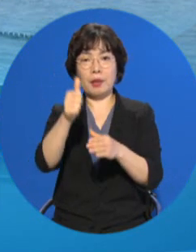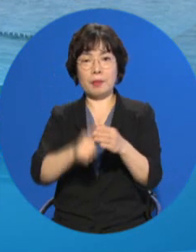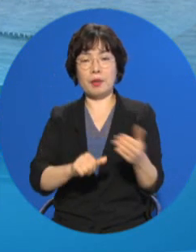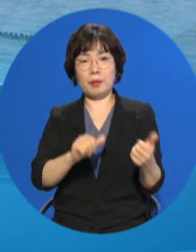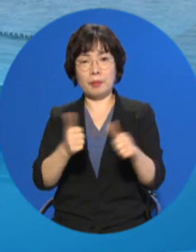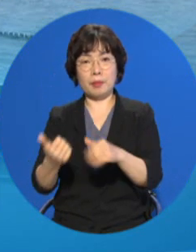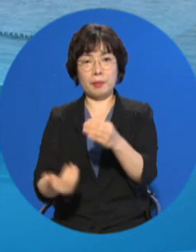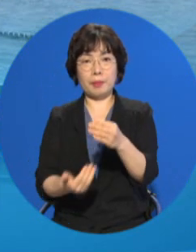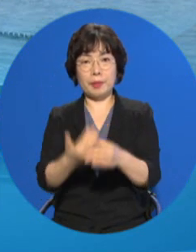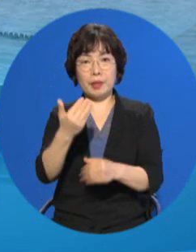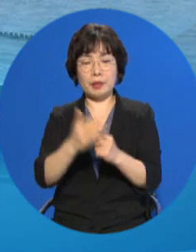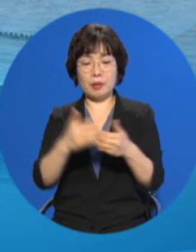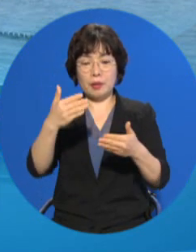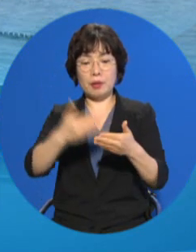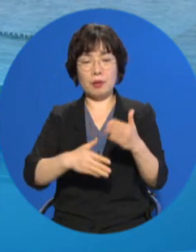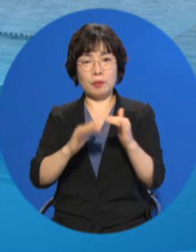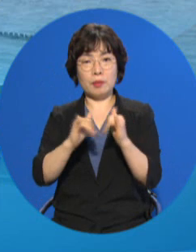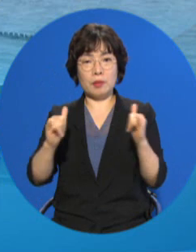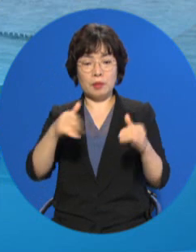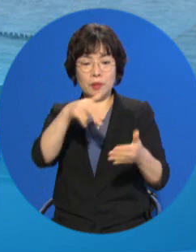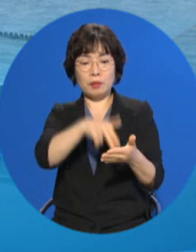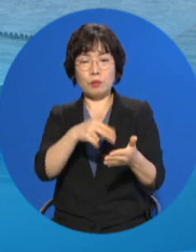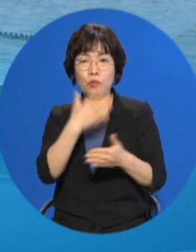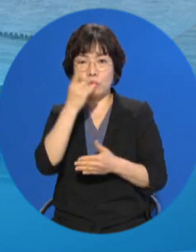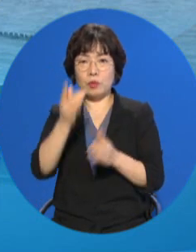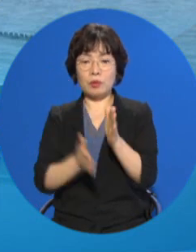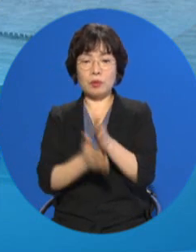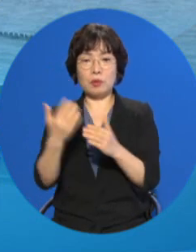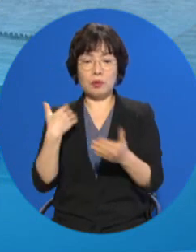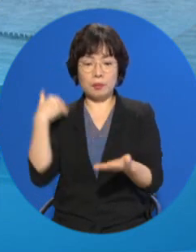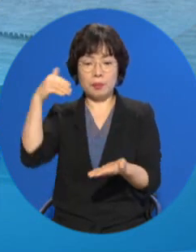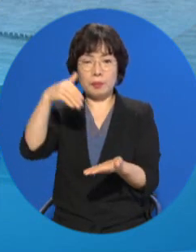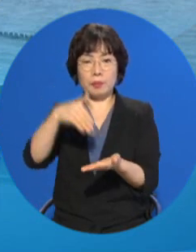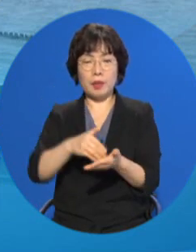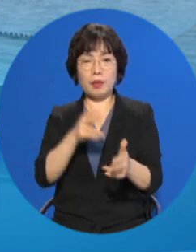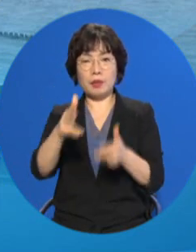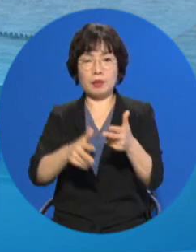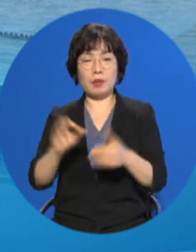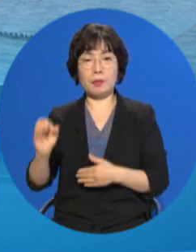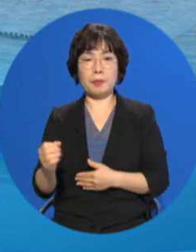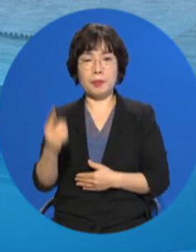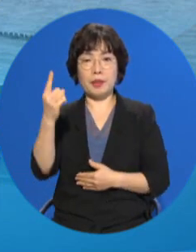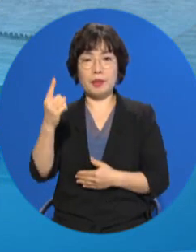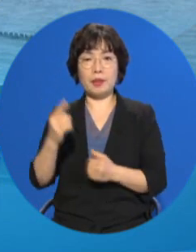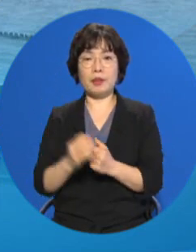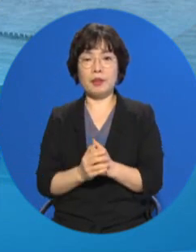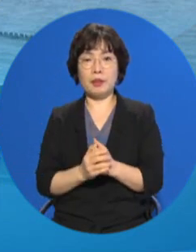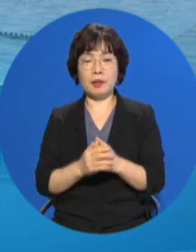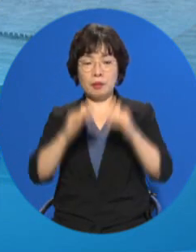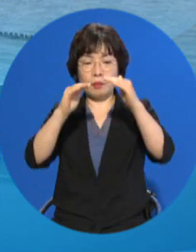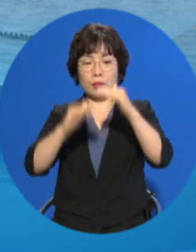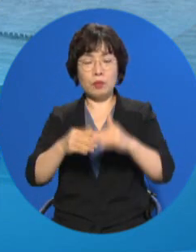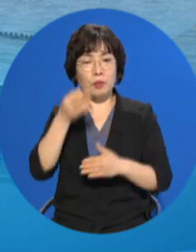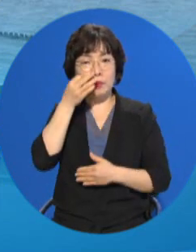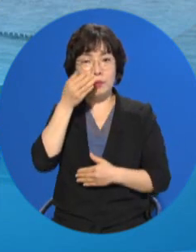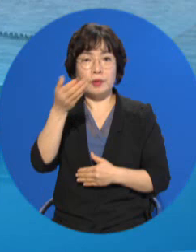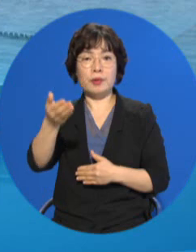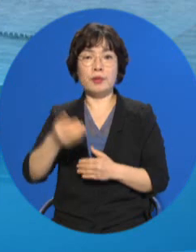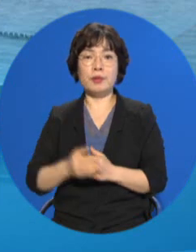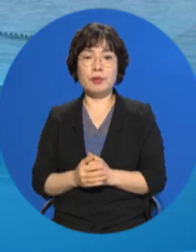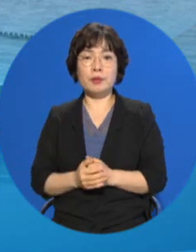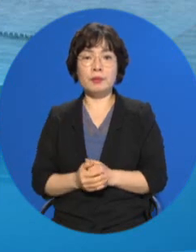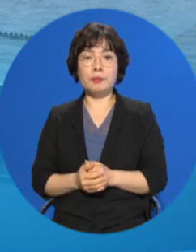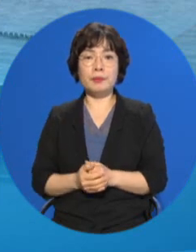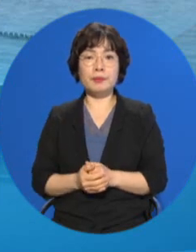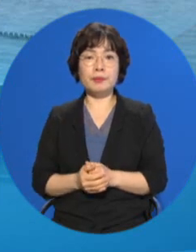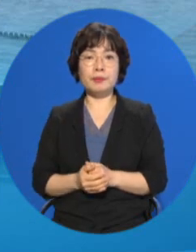있었습니다. 유족들은 순천시가 갯벌 복원 사업을 한 것이 원인이라고 보고 있는데요. 자세한 내막 조희원 기자가